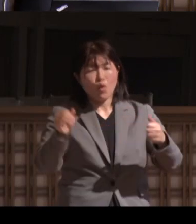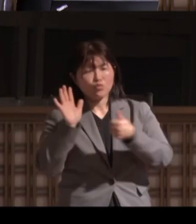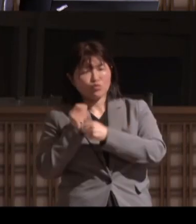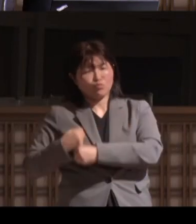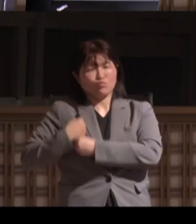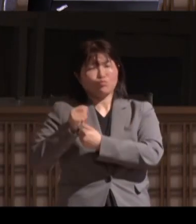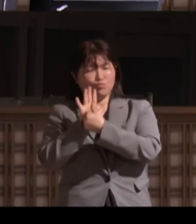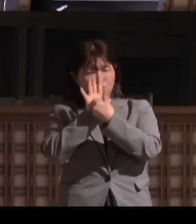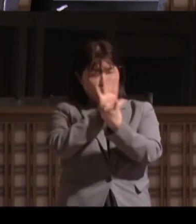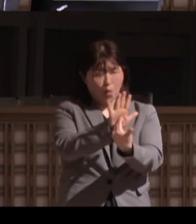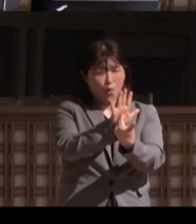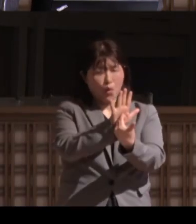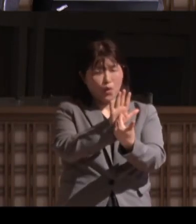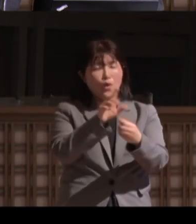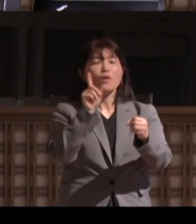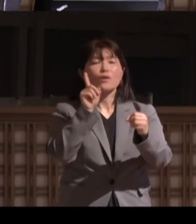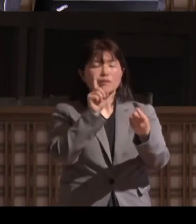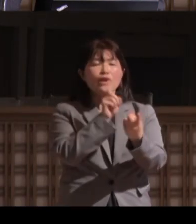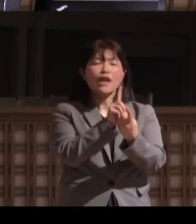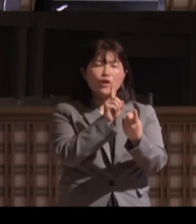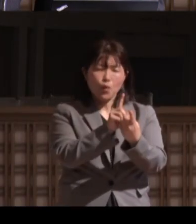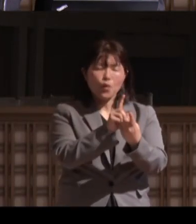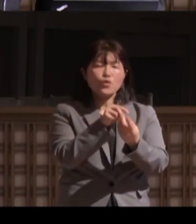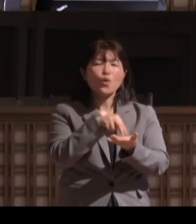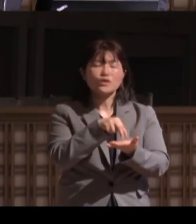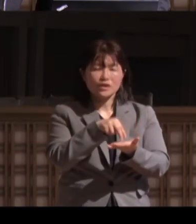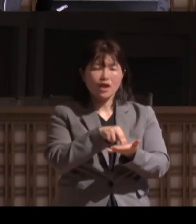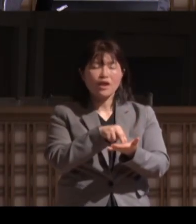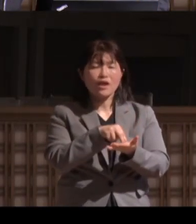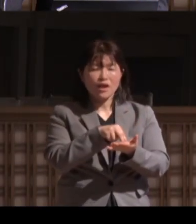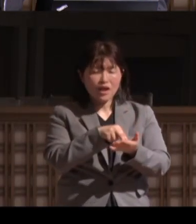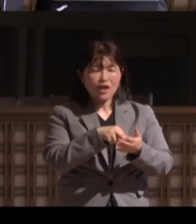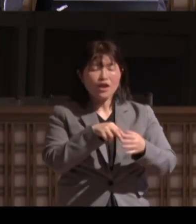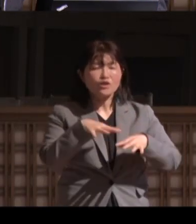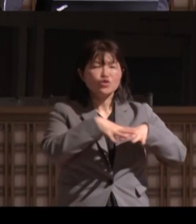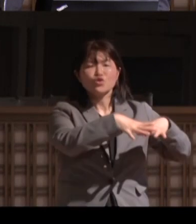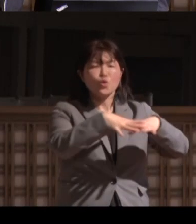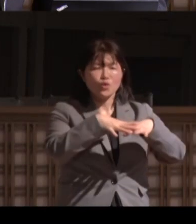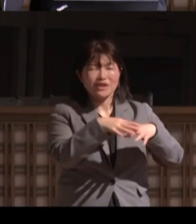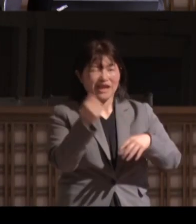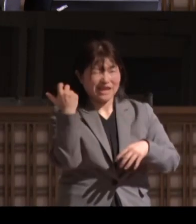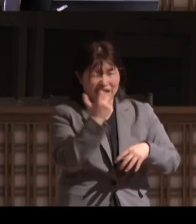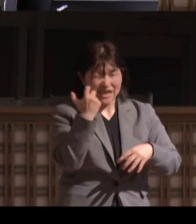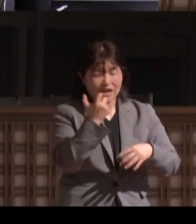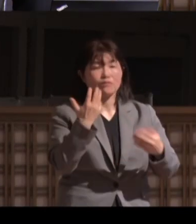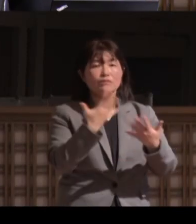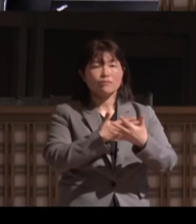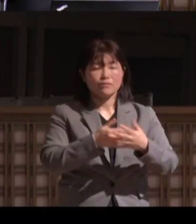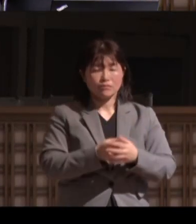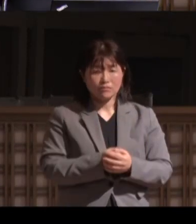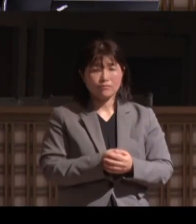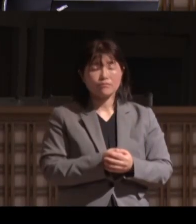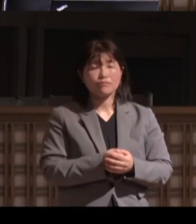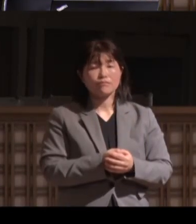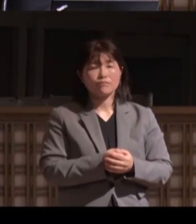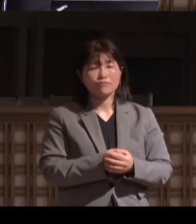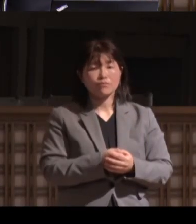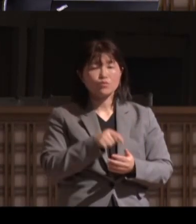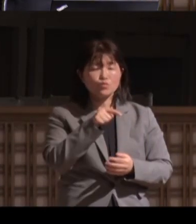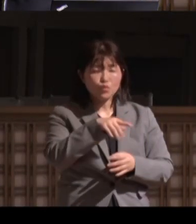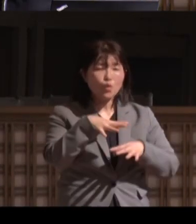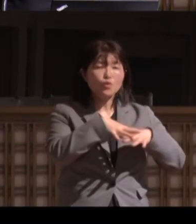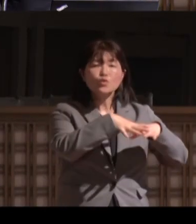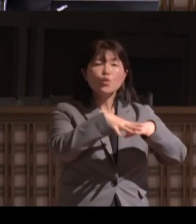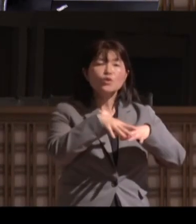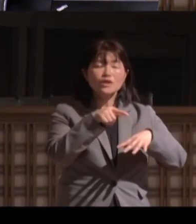国防等のですねえ対応でえ一層そういった組織が強化されましたそ簡単に言えばですねそういう